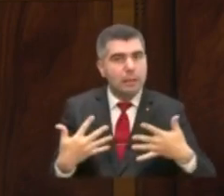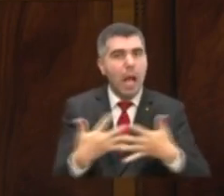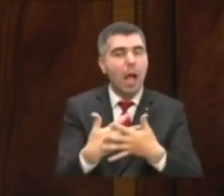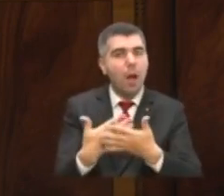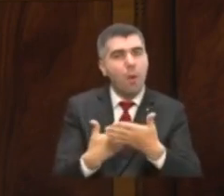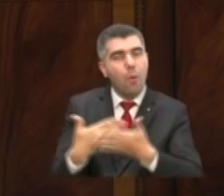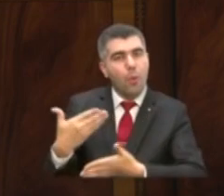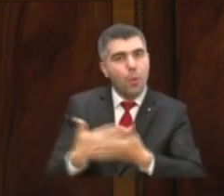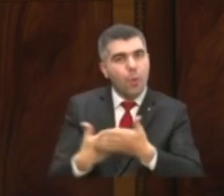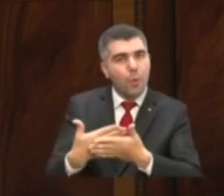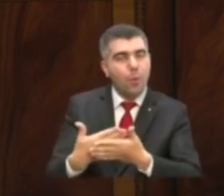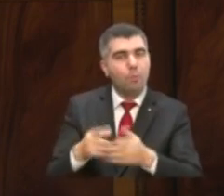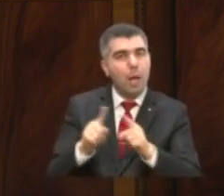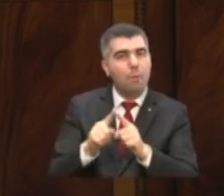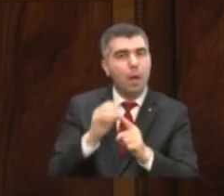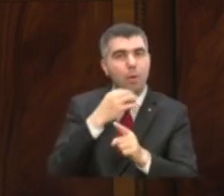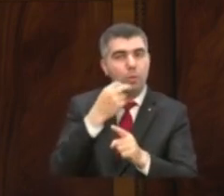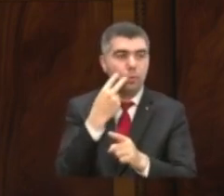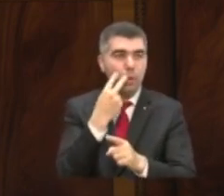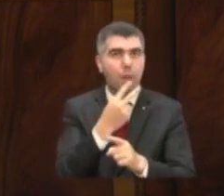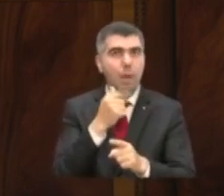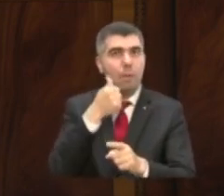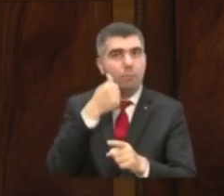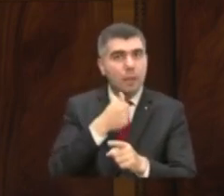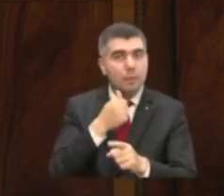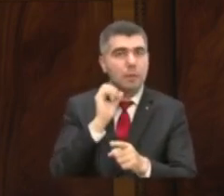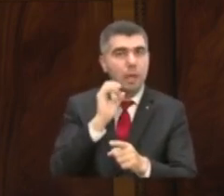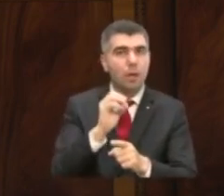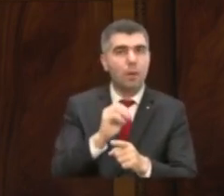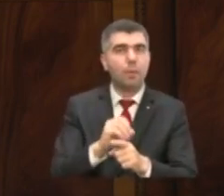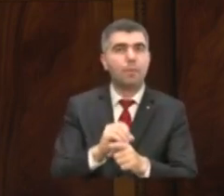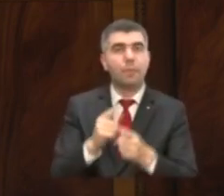خلال محاربة شبكات التهريب التي أصبحت تأخذ